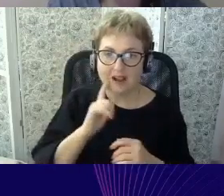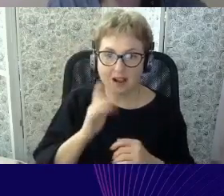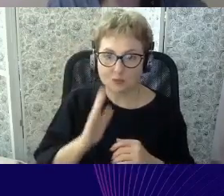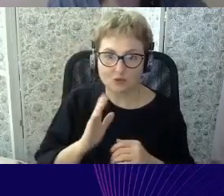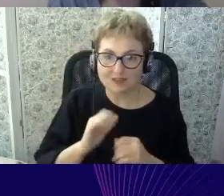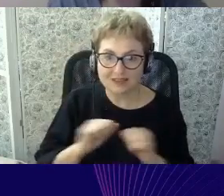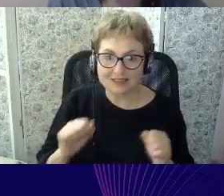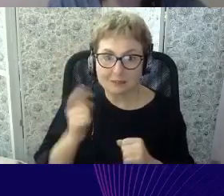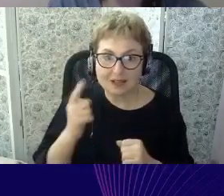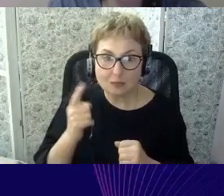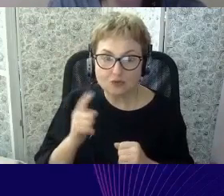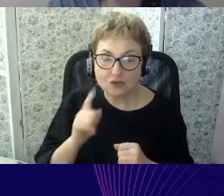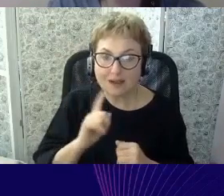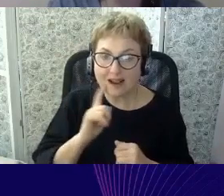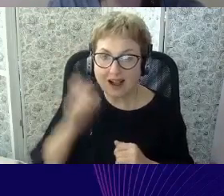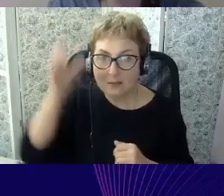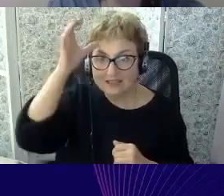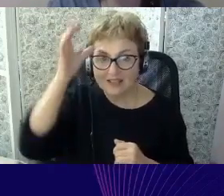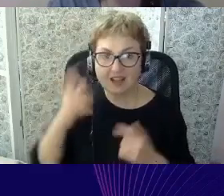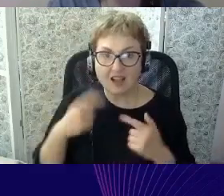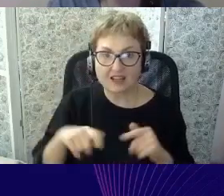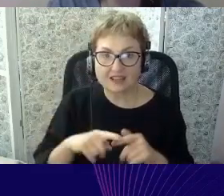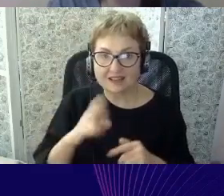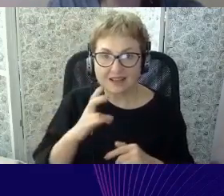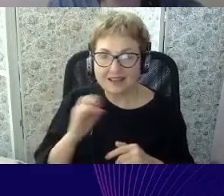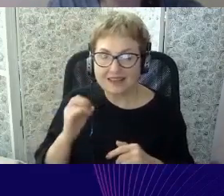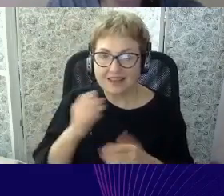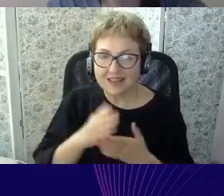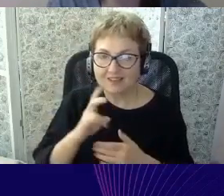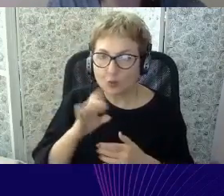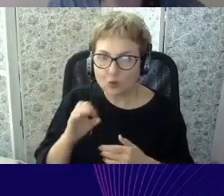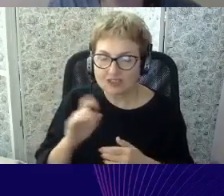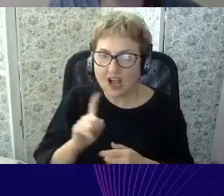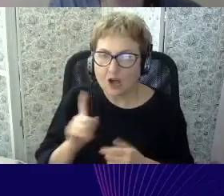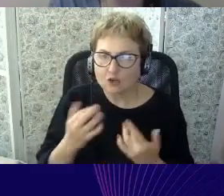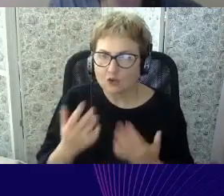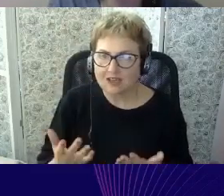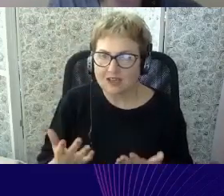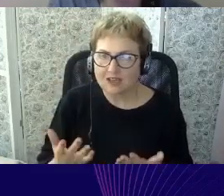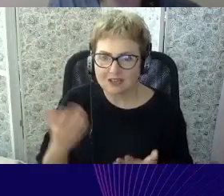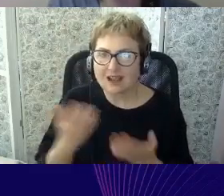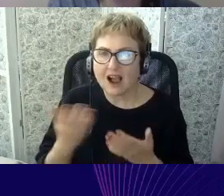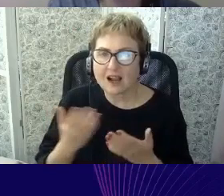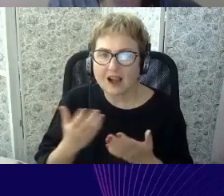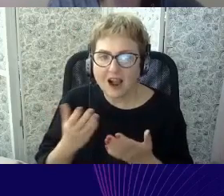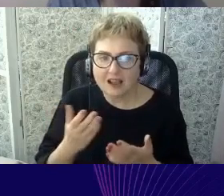будет нельзя. Почему? Потому что пока образовательная организация и не в курсе, а что требуется,